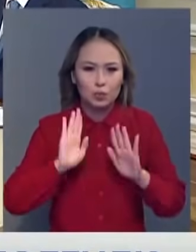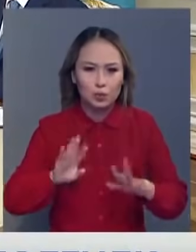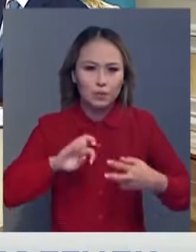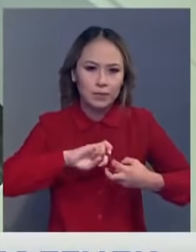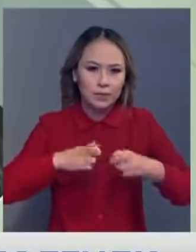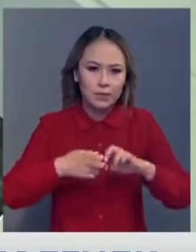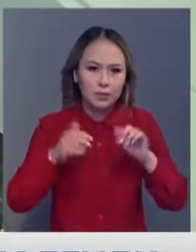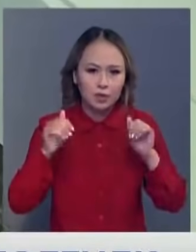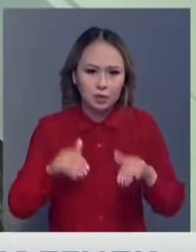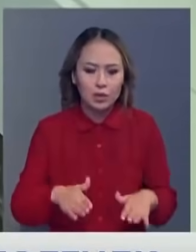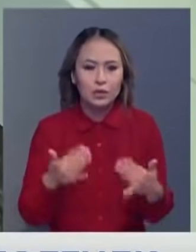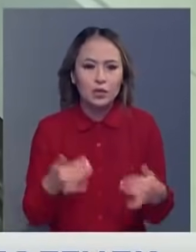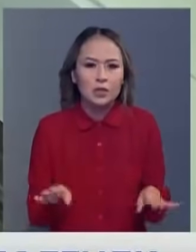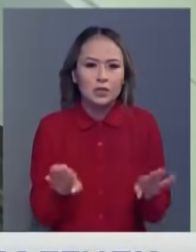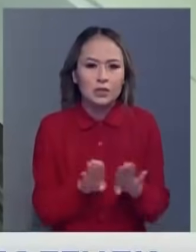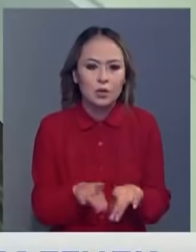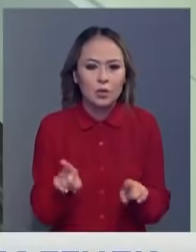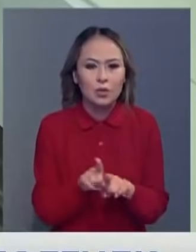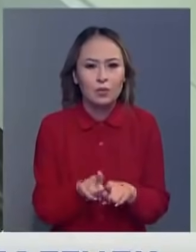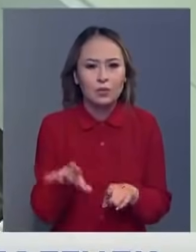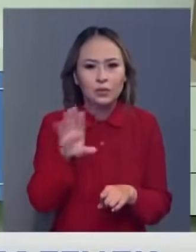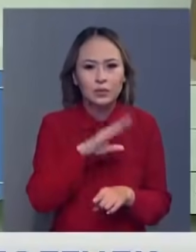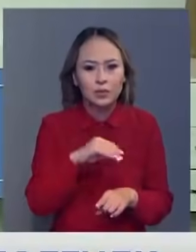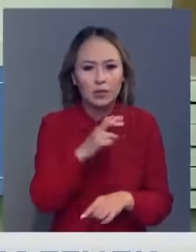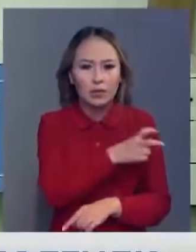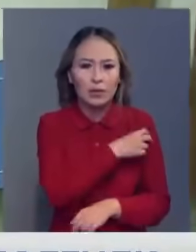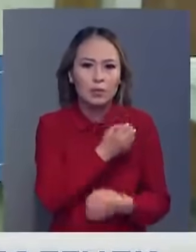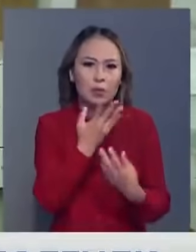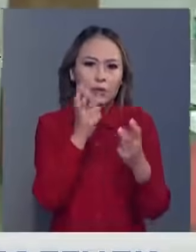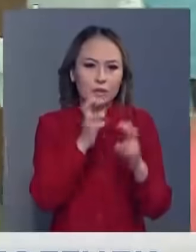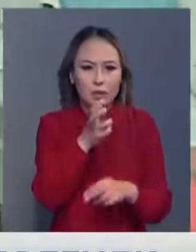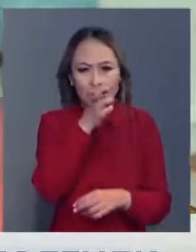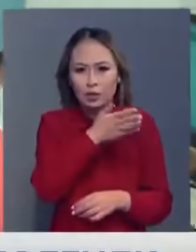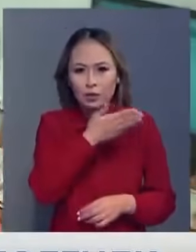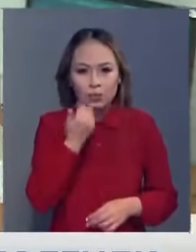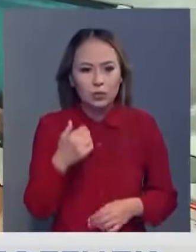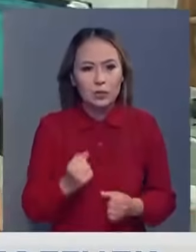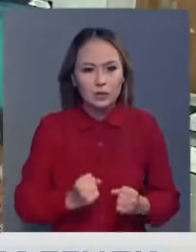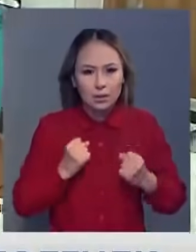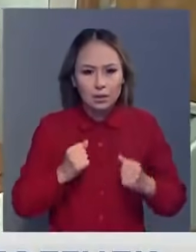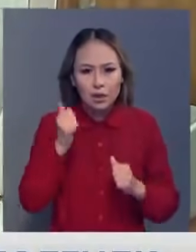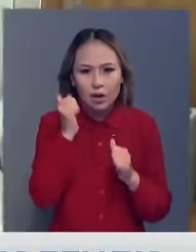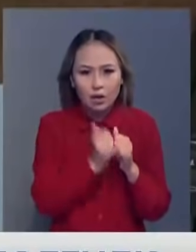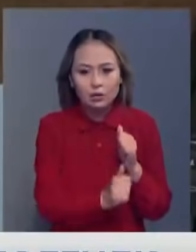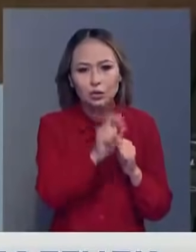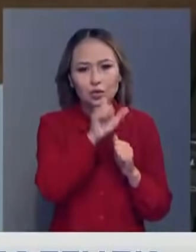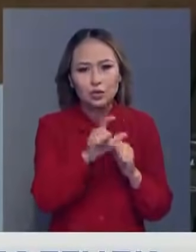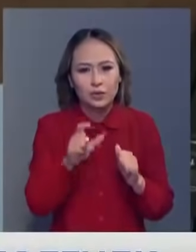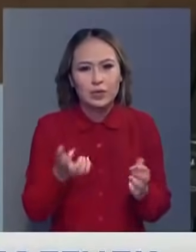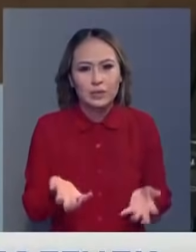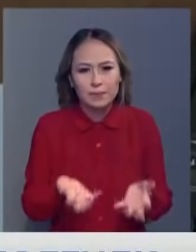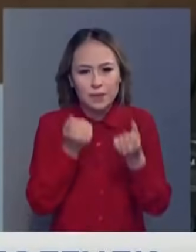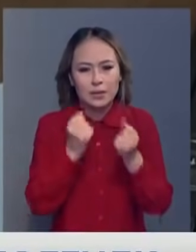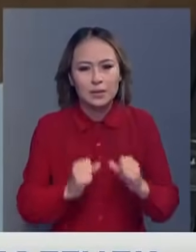шешімін табады. Құрал жоқ екен деп, дәрігерлер қол қусырып отырған жоқ. Олар алдына келген әрбір адамның өмірін сақтап